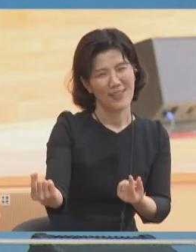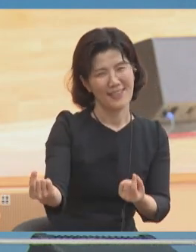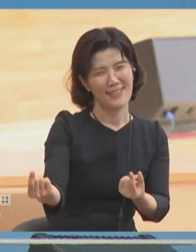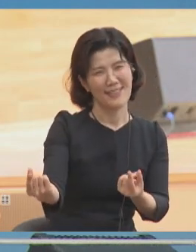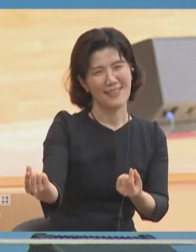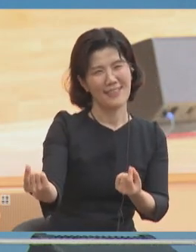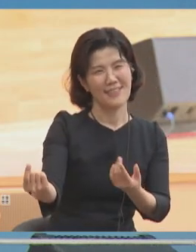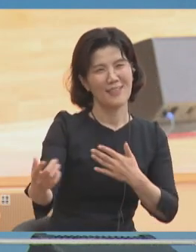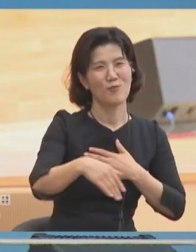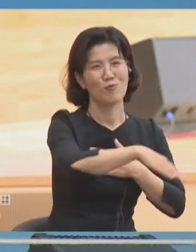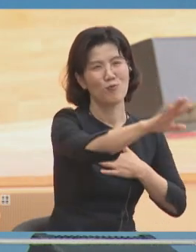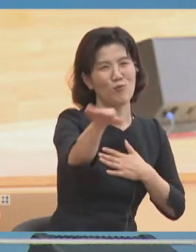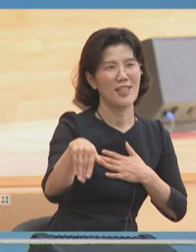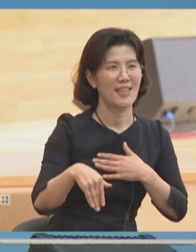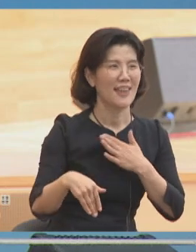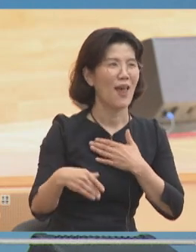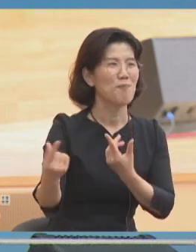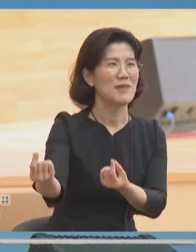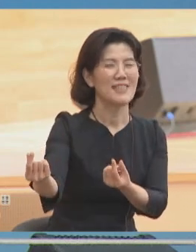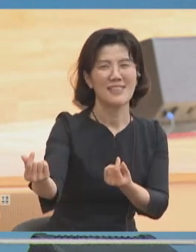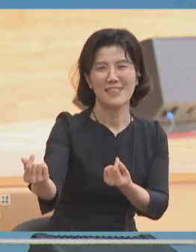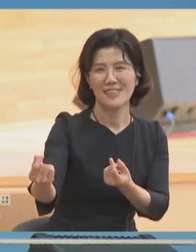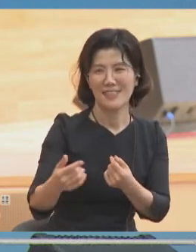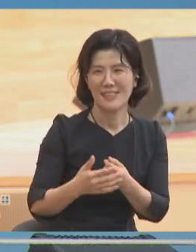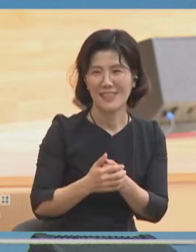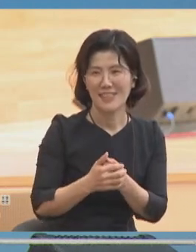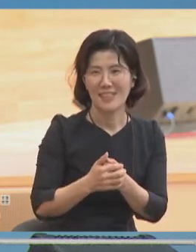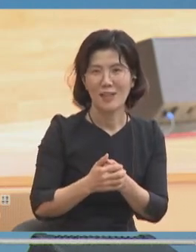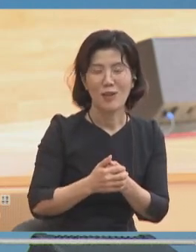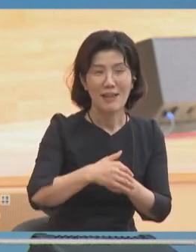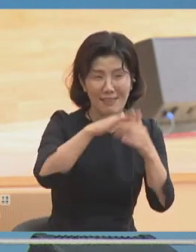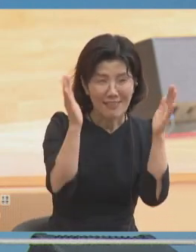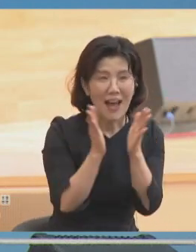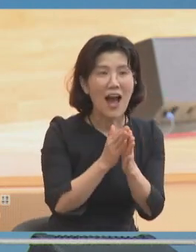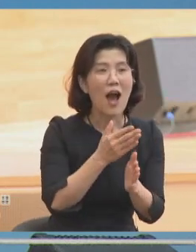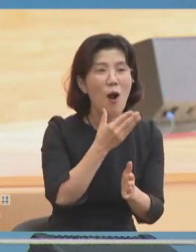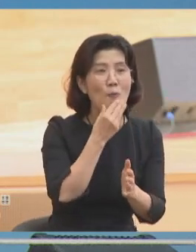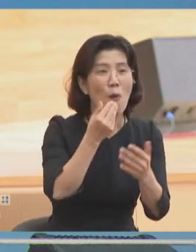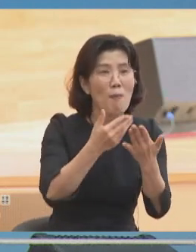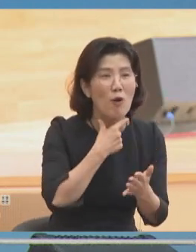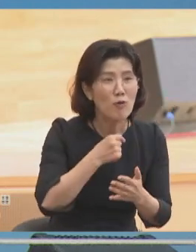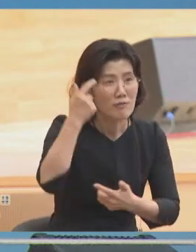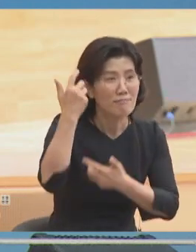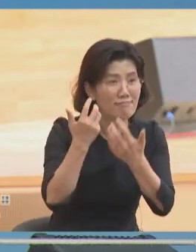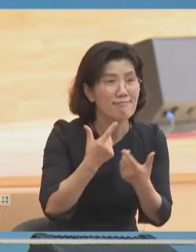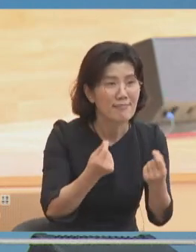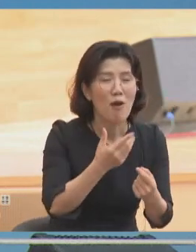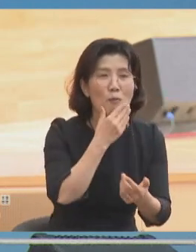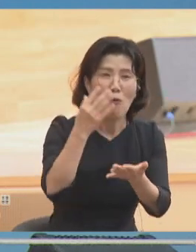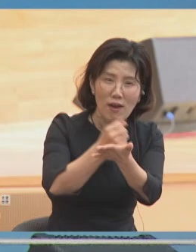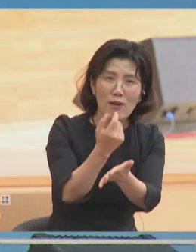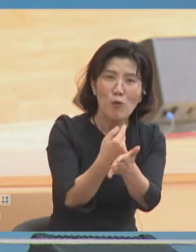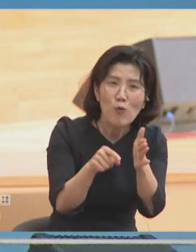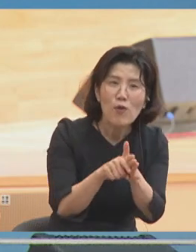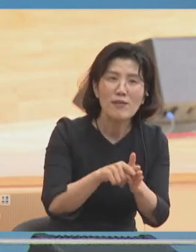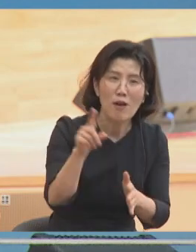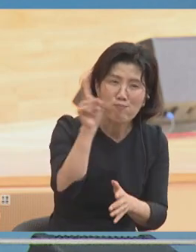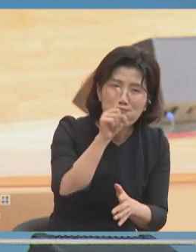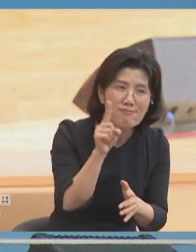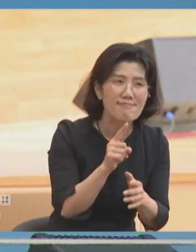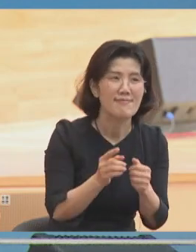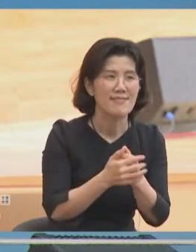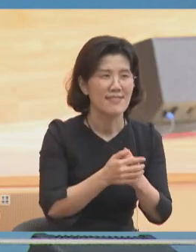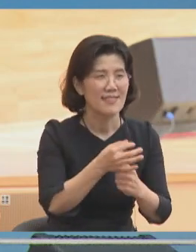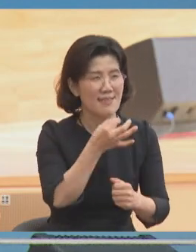우리야 닮지 않았습니까 누구보다 복을 받고 싶고 간구합니다 그래서 복을 쟁취하기 위해서 무엇이든 하는 그